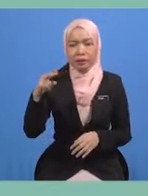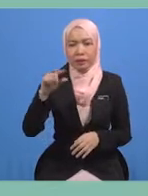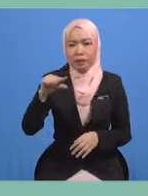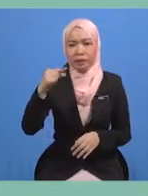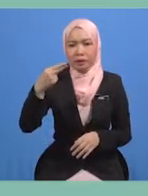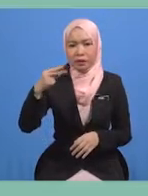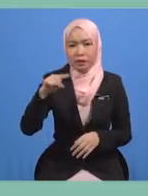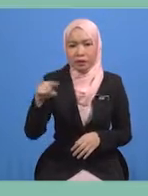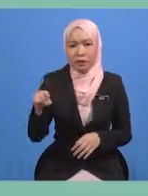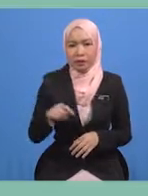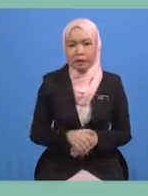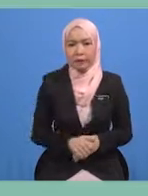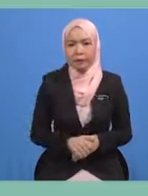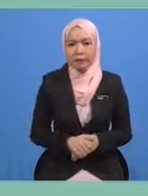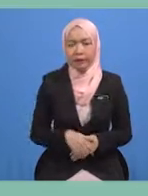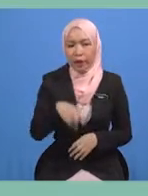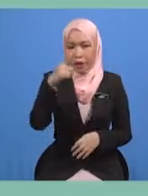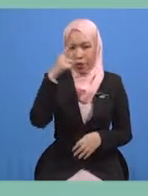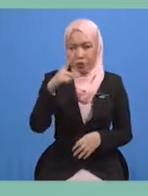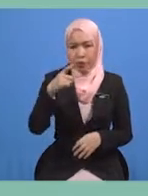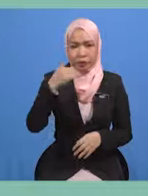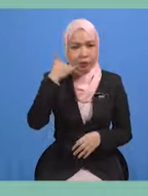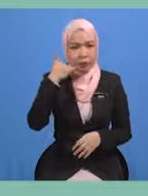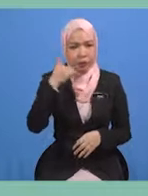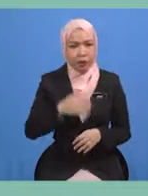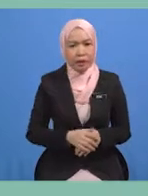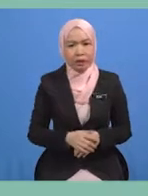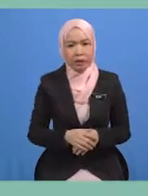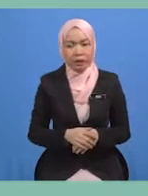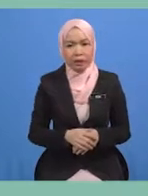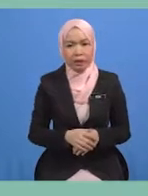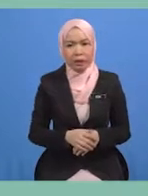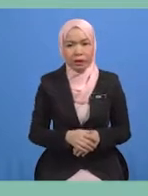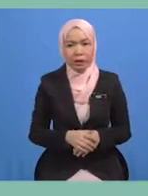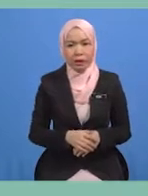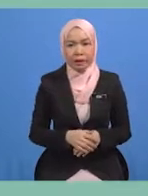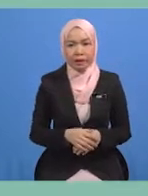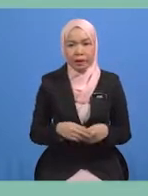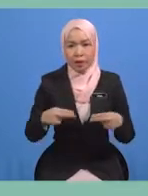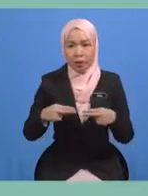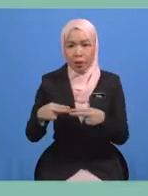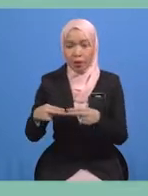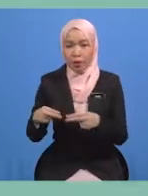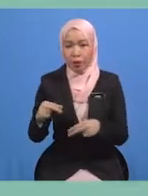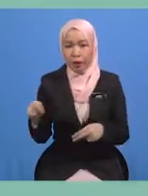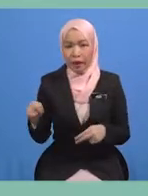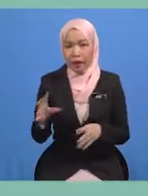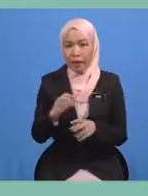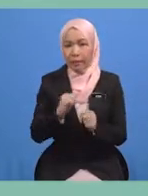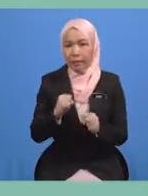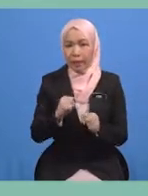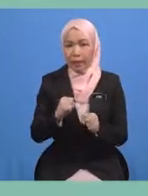Untuk bidang komunikasi dan telefon atur, menghantar maklumat dan televisyen.